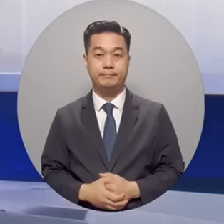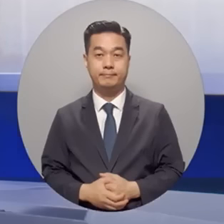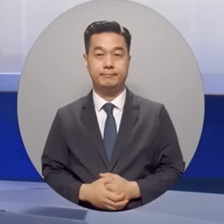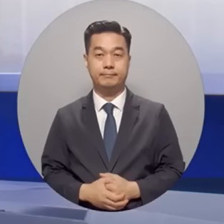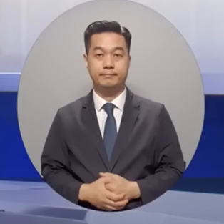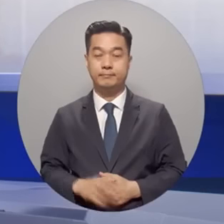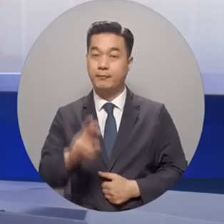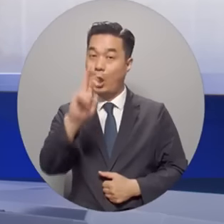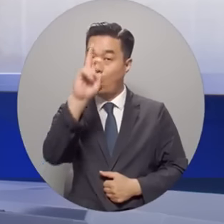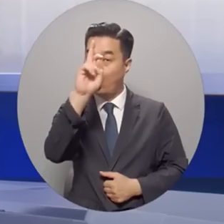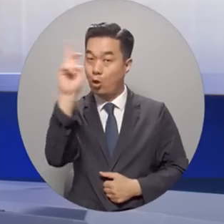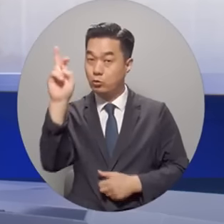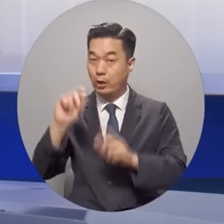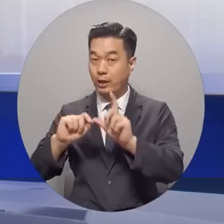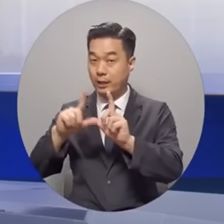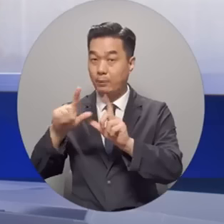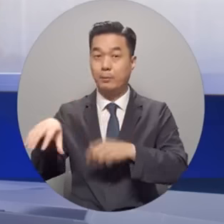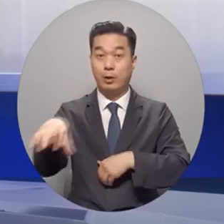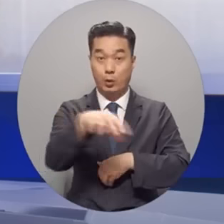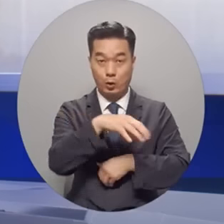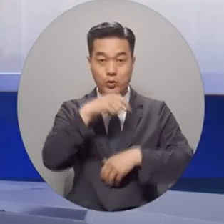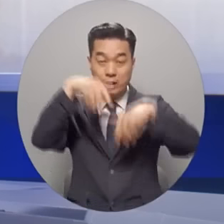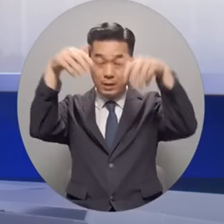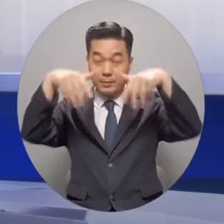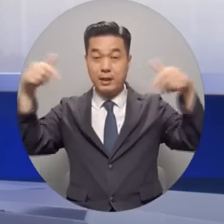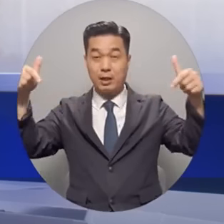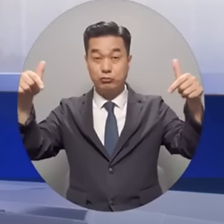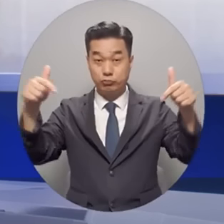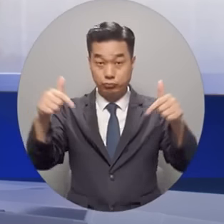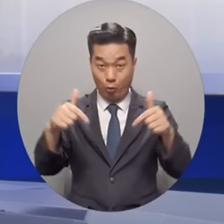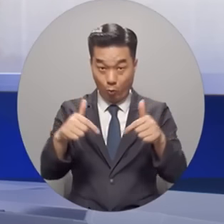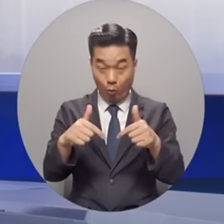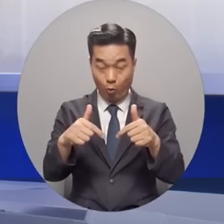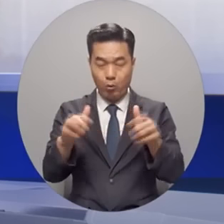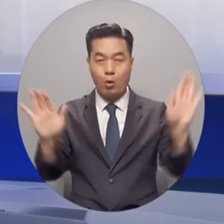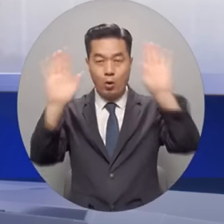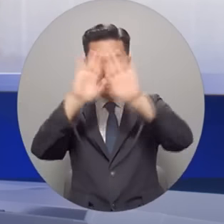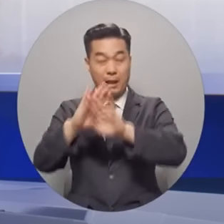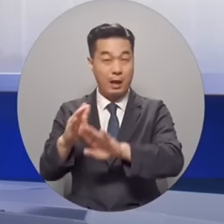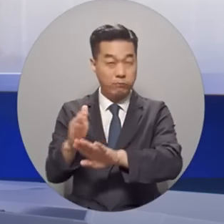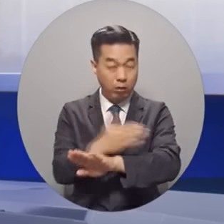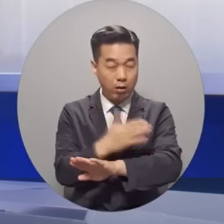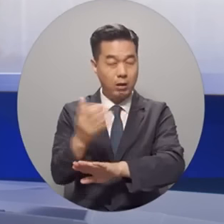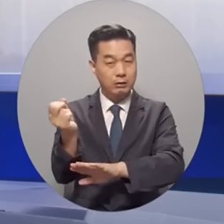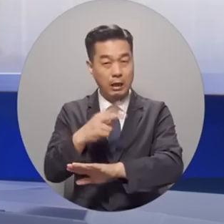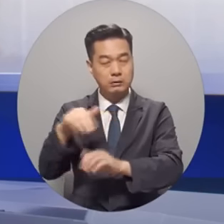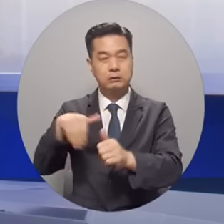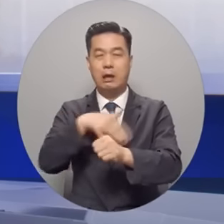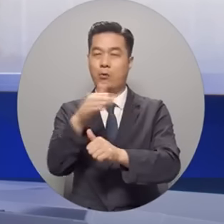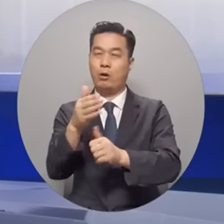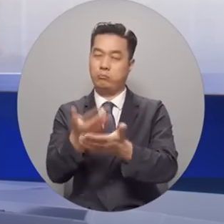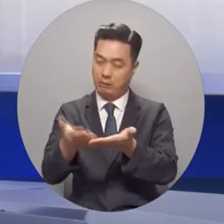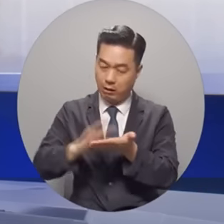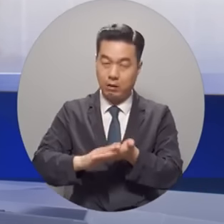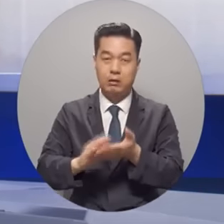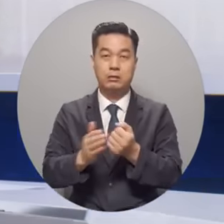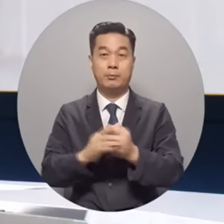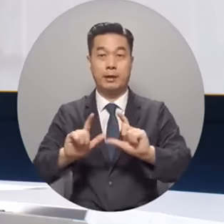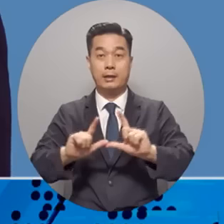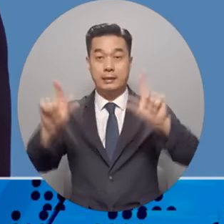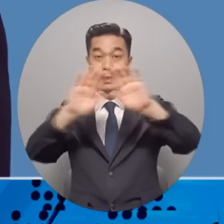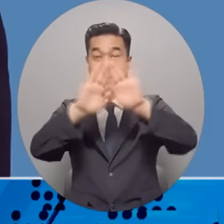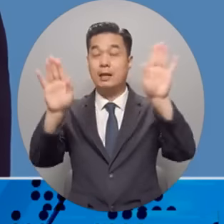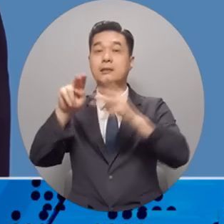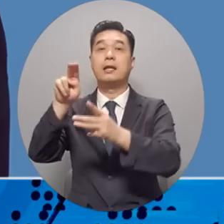오후들어 대부분 지역에서 빗줄기가 약해지는 듯했지만 오늘 밤부터는 다시 상황이 달라집니다 기상센터 연결에서